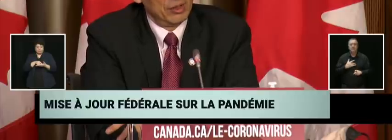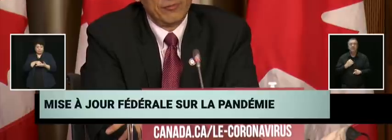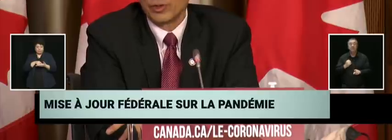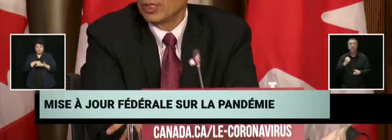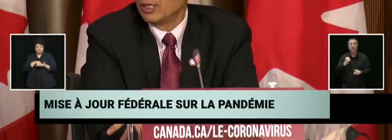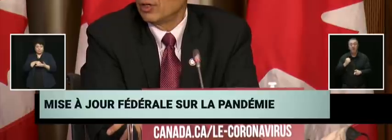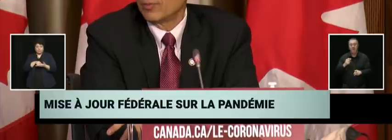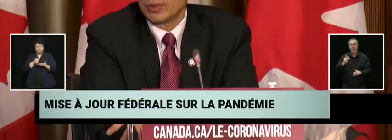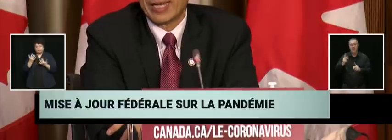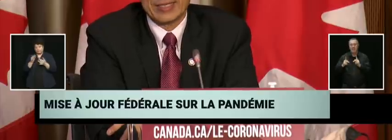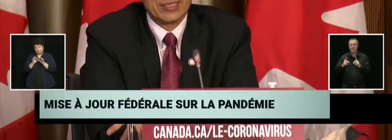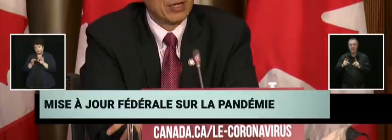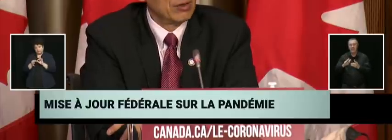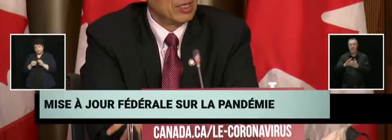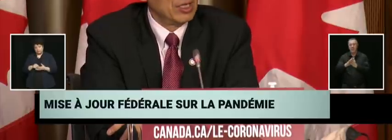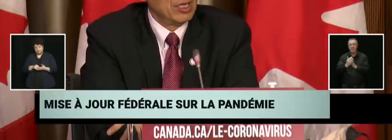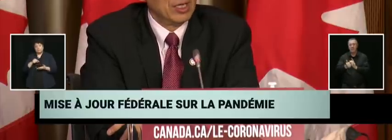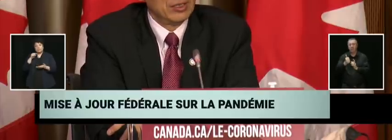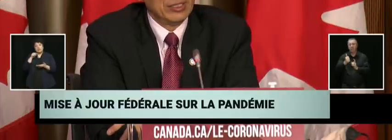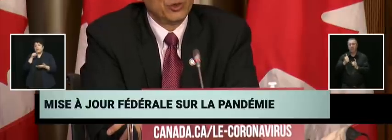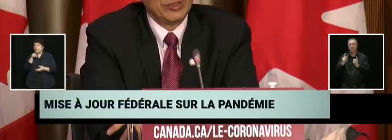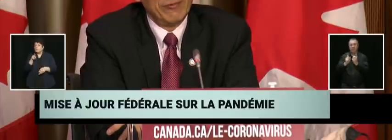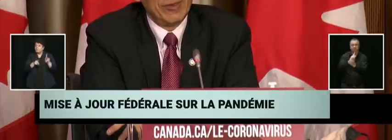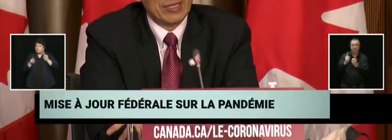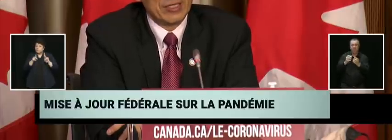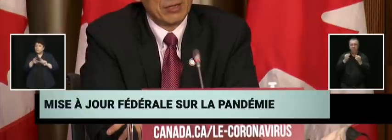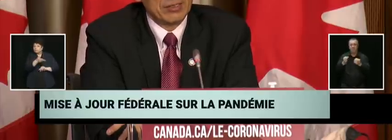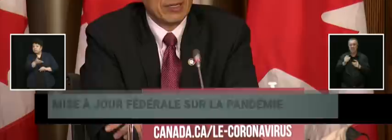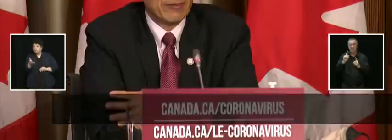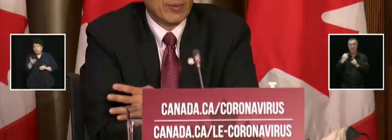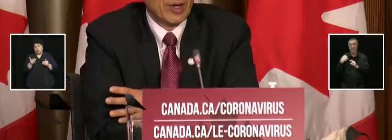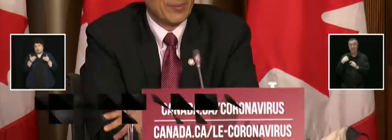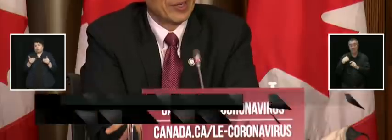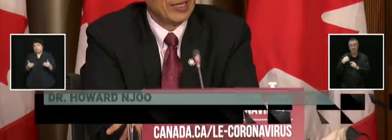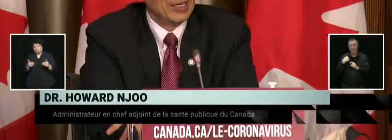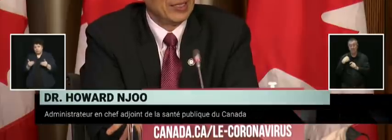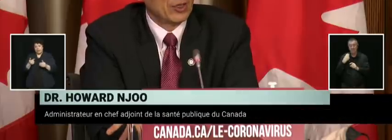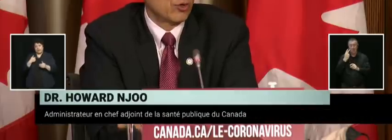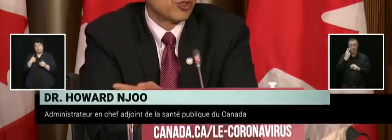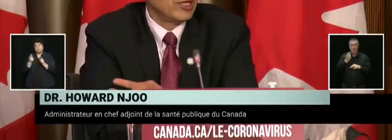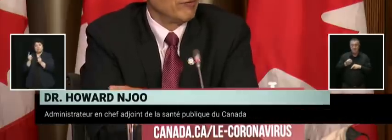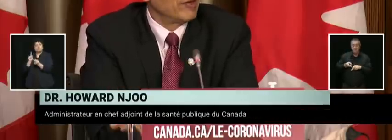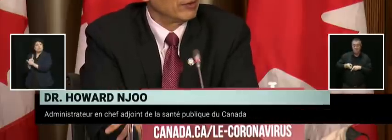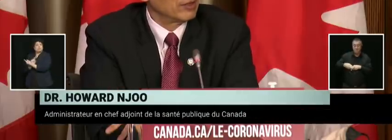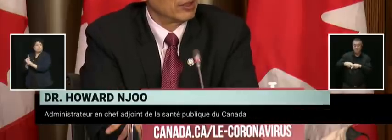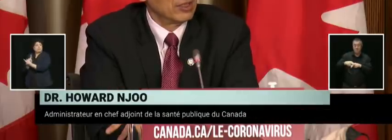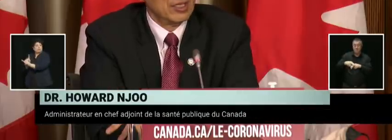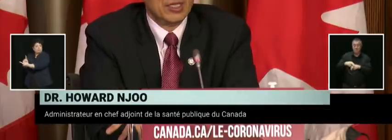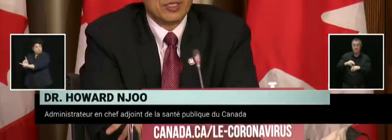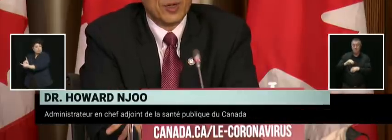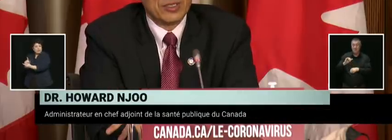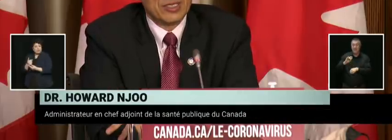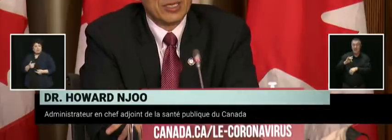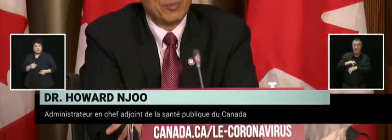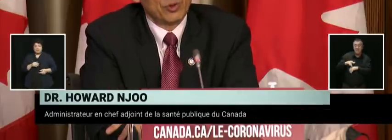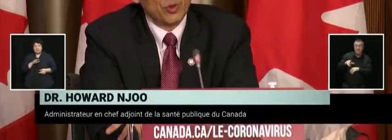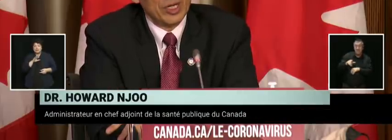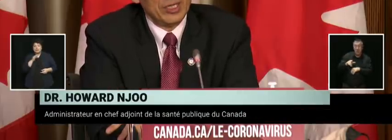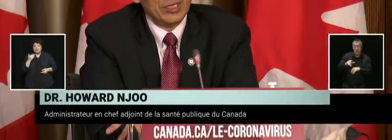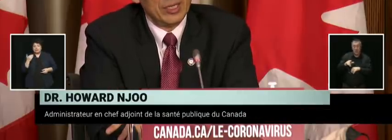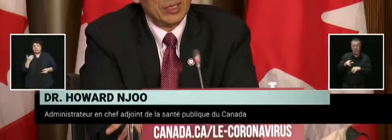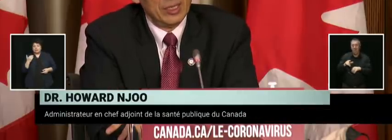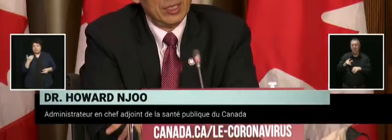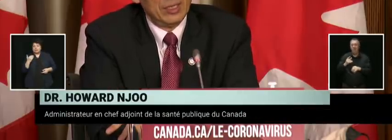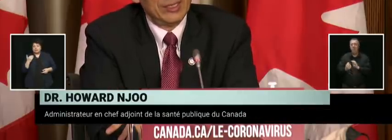et on a vu que l'augmentation des taux d'infection, c'est vraiment après le congé des fêtes. Je pense que c'est